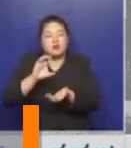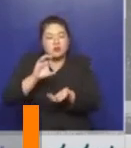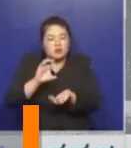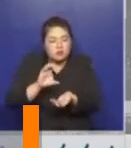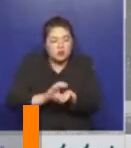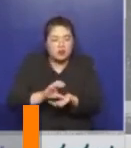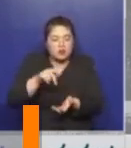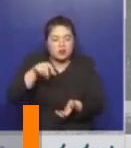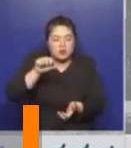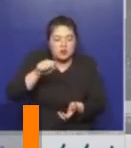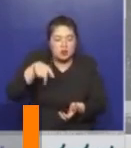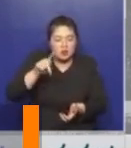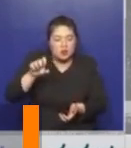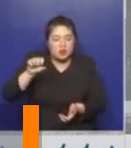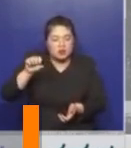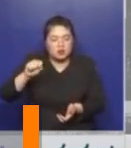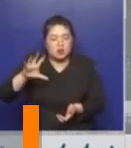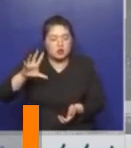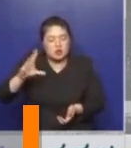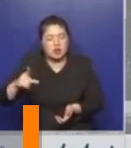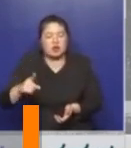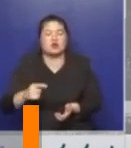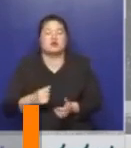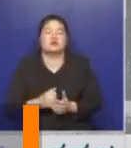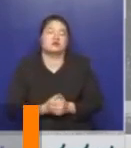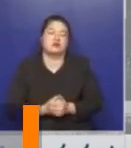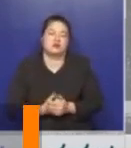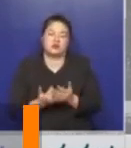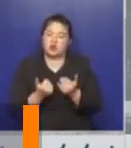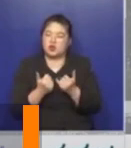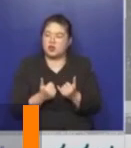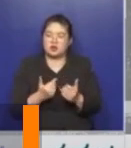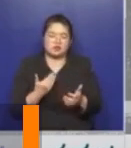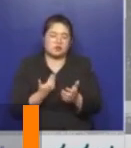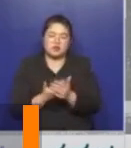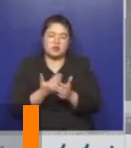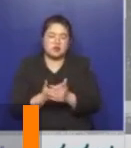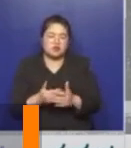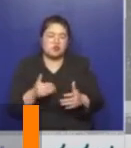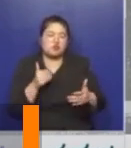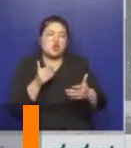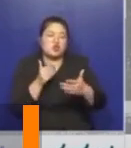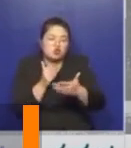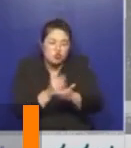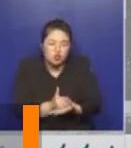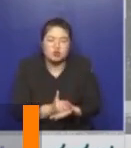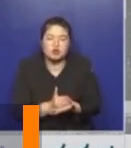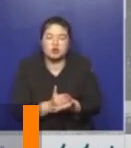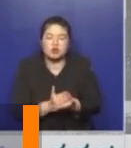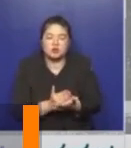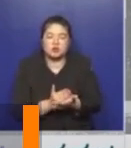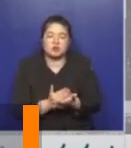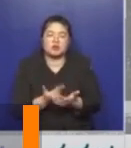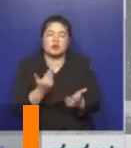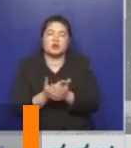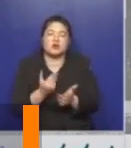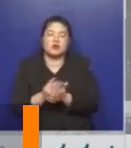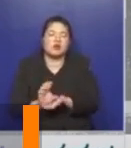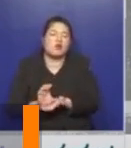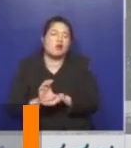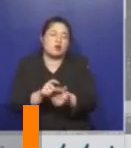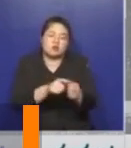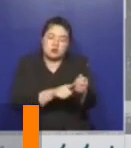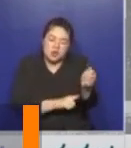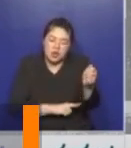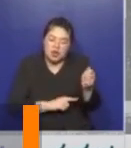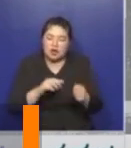สปสช.ปี 64ปรากฏว่าถูกเบรคครับขอรับงบล่าช้าออกไปอีกทำให้โรง